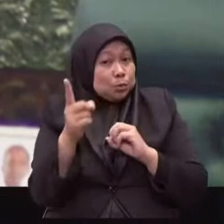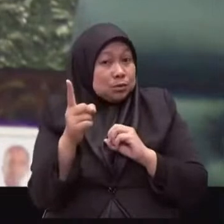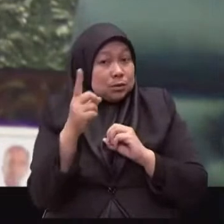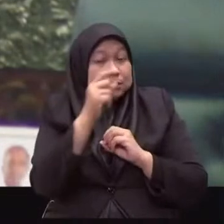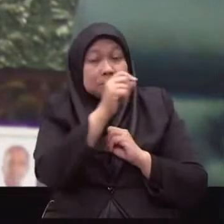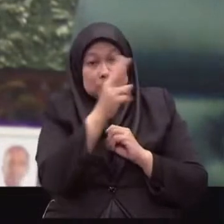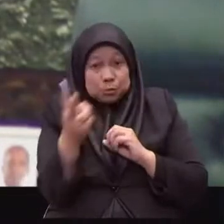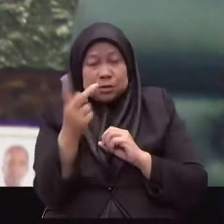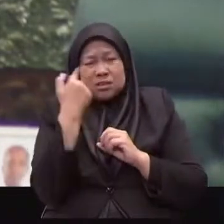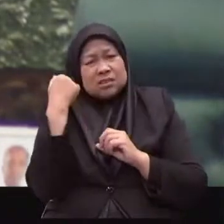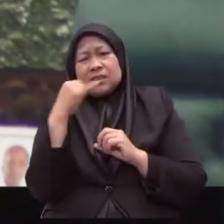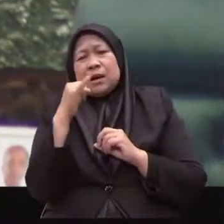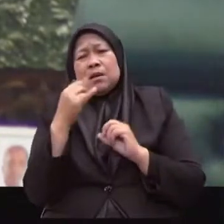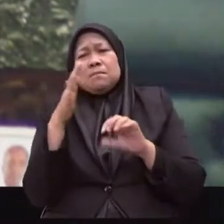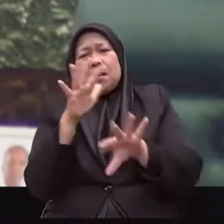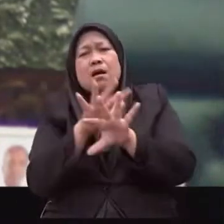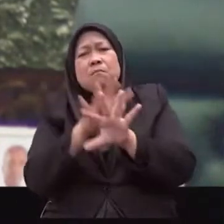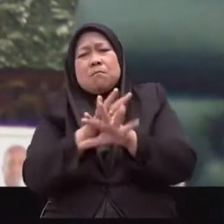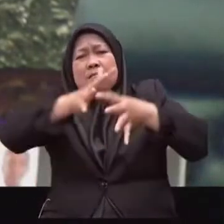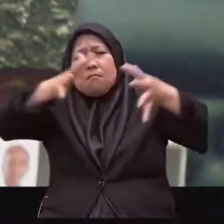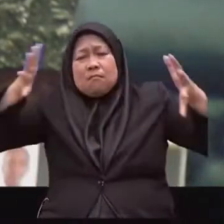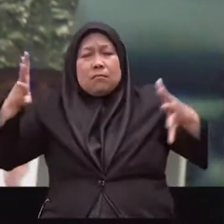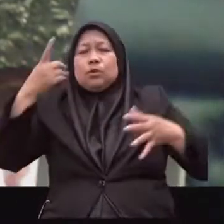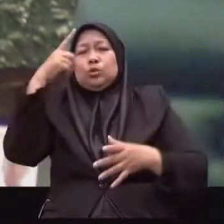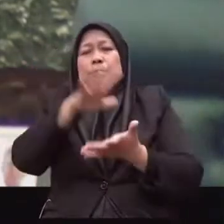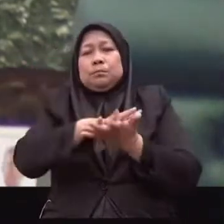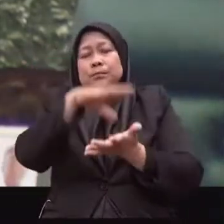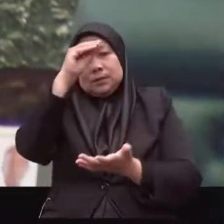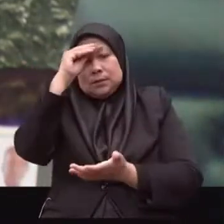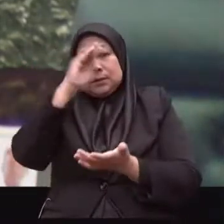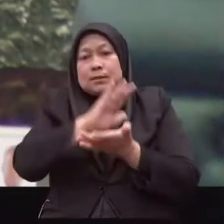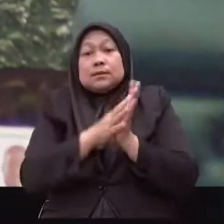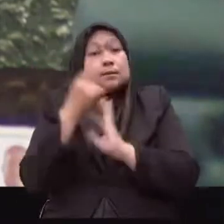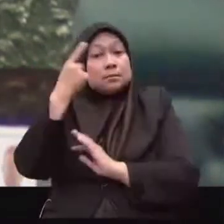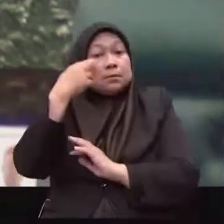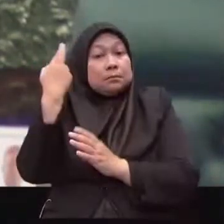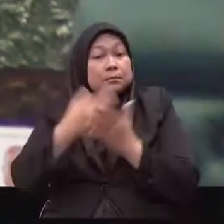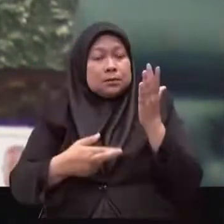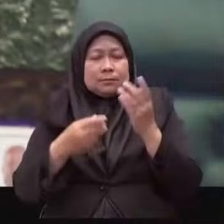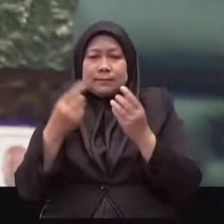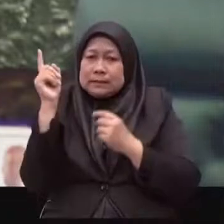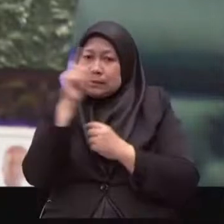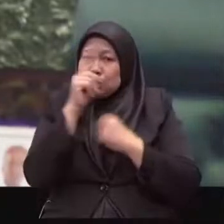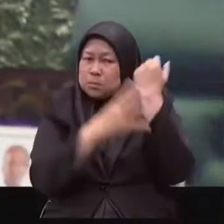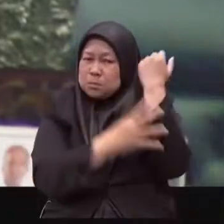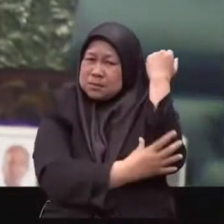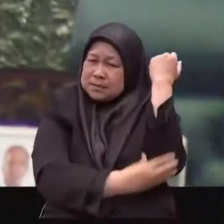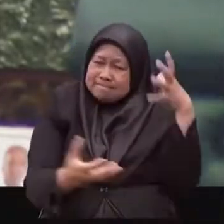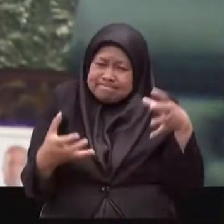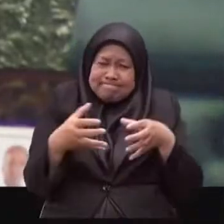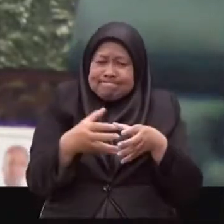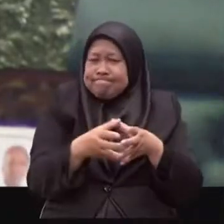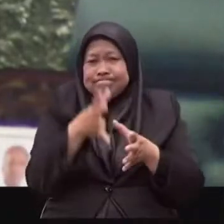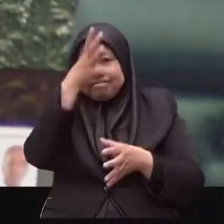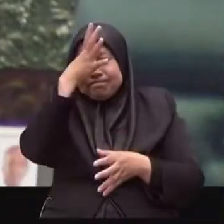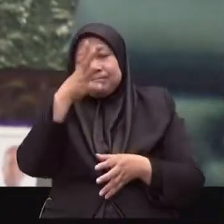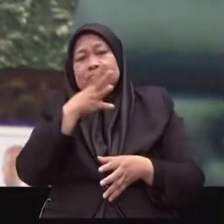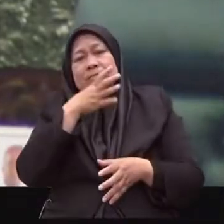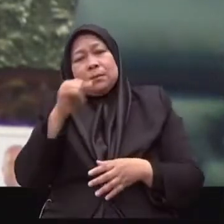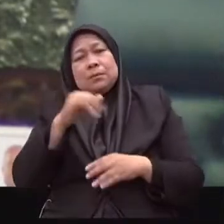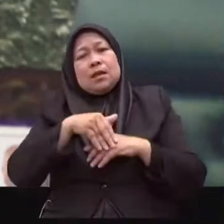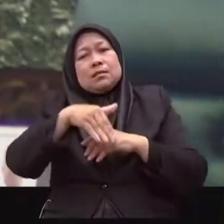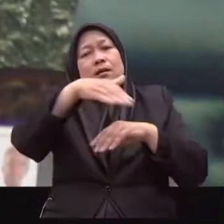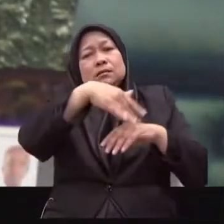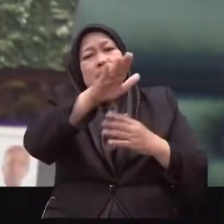Pulau Pinang menerima manafaat daripada perubahan teknologi dan supply chain free configuration